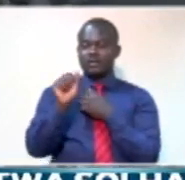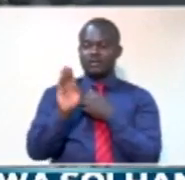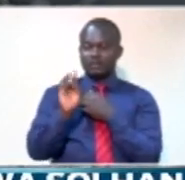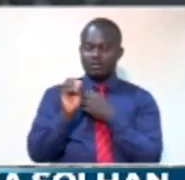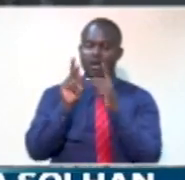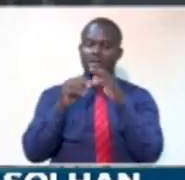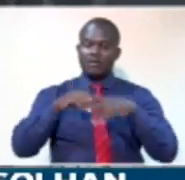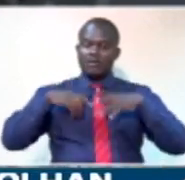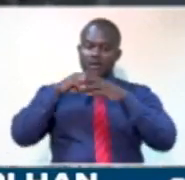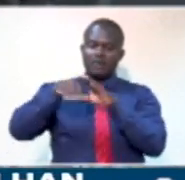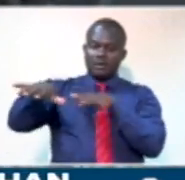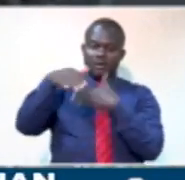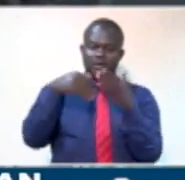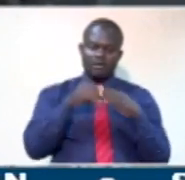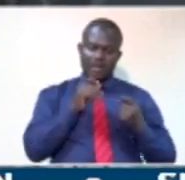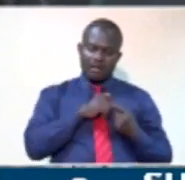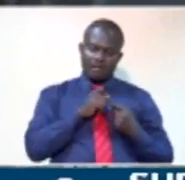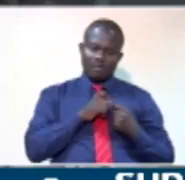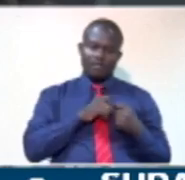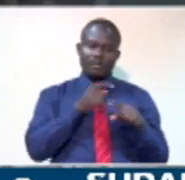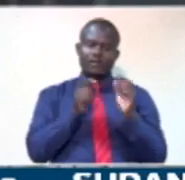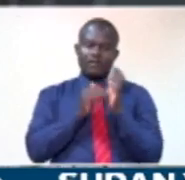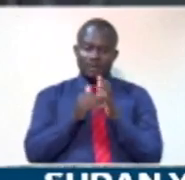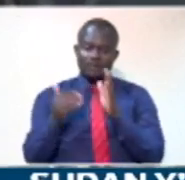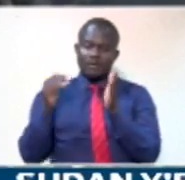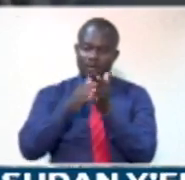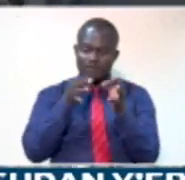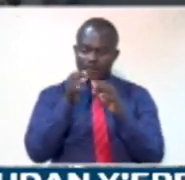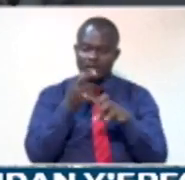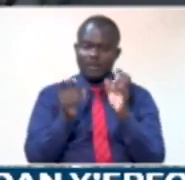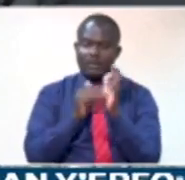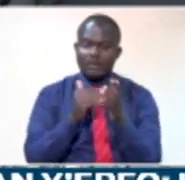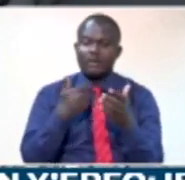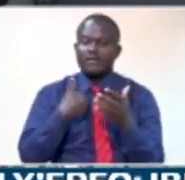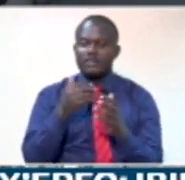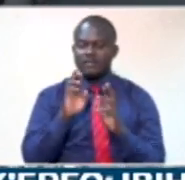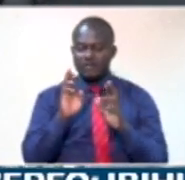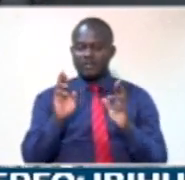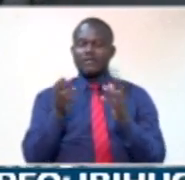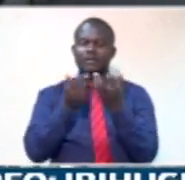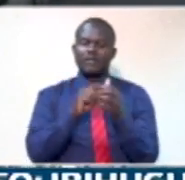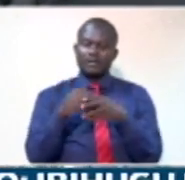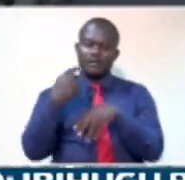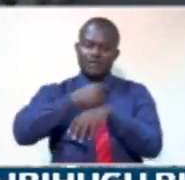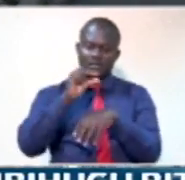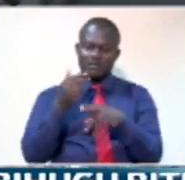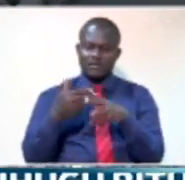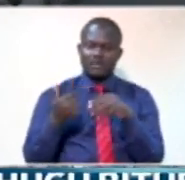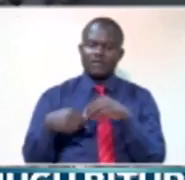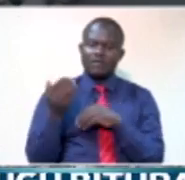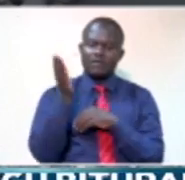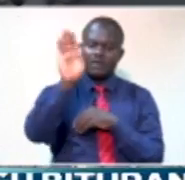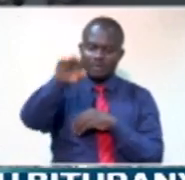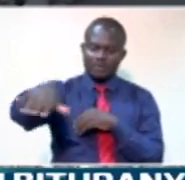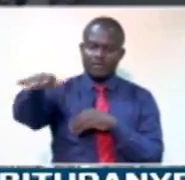bari muri iyi nkambi barababaye ndetse barabigarukaho ariko nanone bafite icyizere barabara iminsi isigaye kugira ngo bazasubire mu